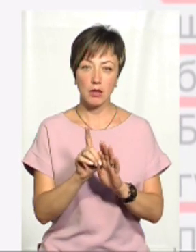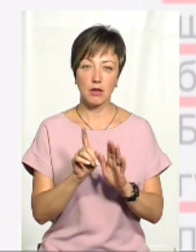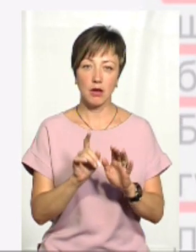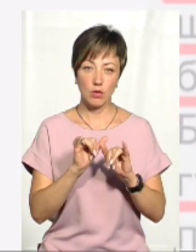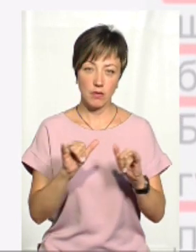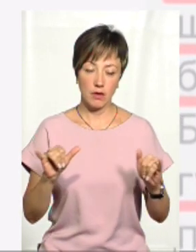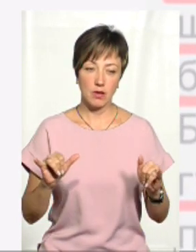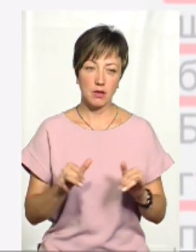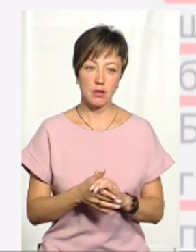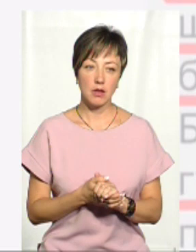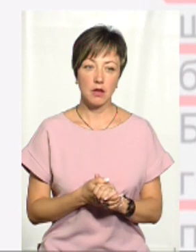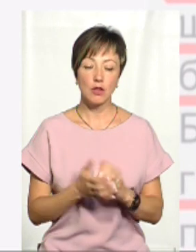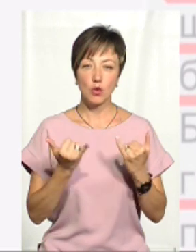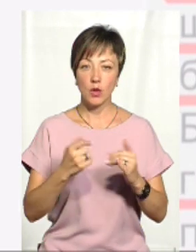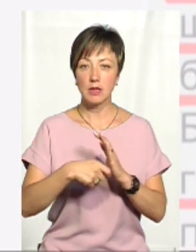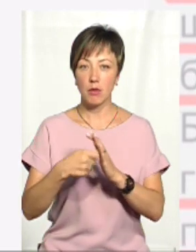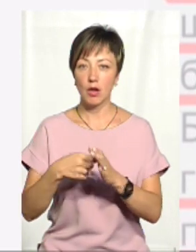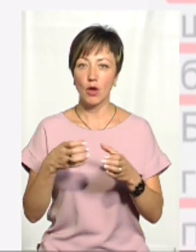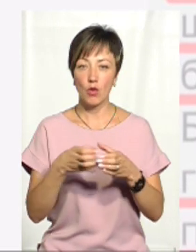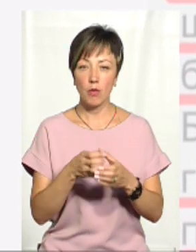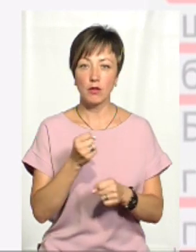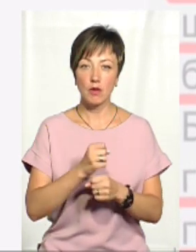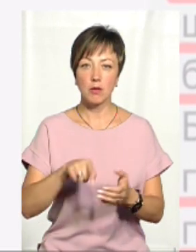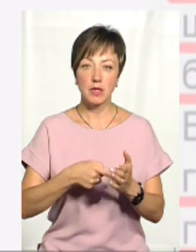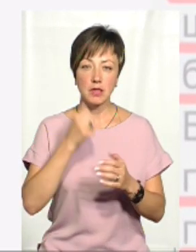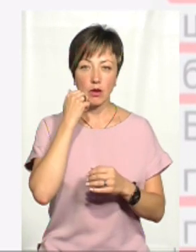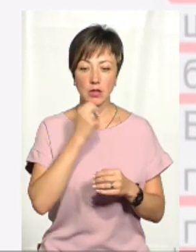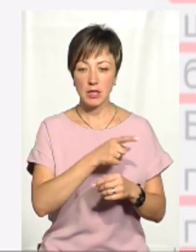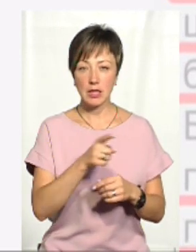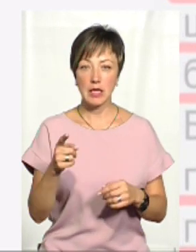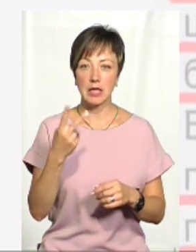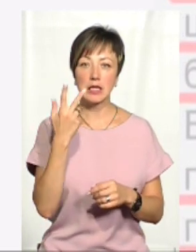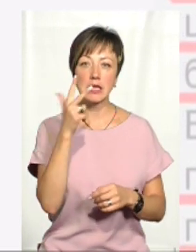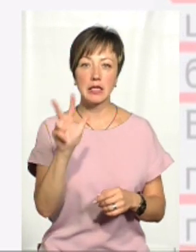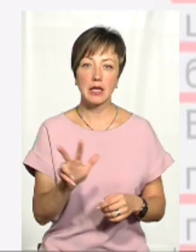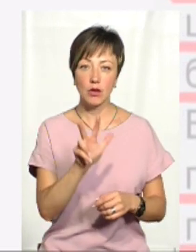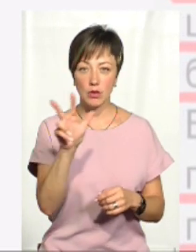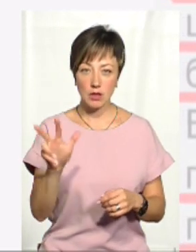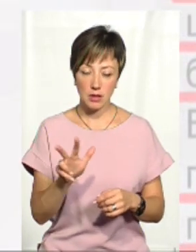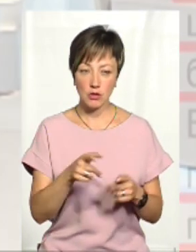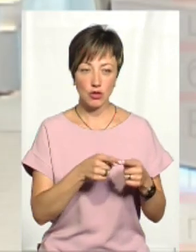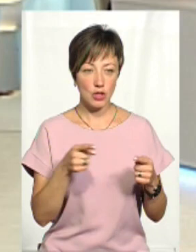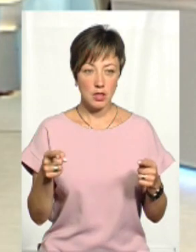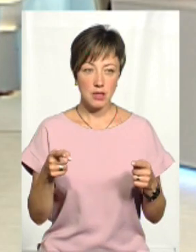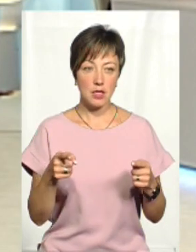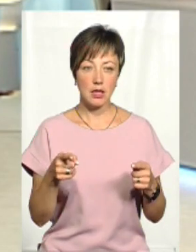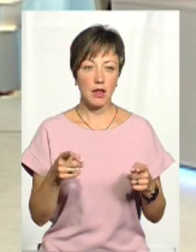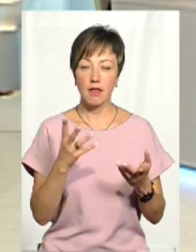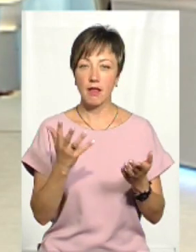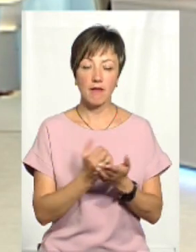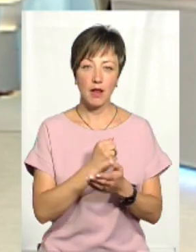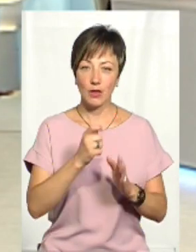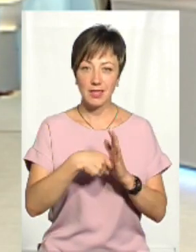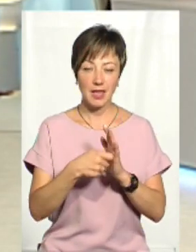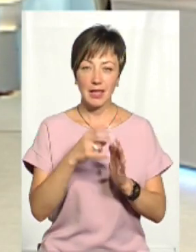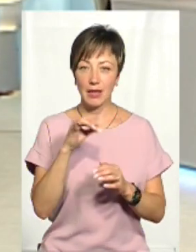повзати. Сьогодні знімальна група працювала в місті Старокостянтинів протягом 3 годин. За цей час не вдалося